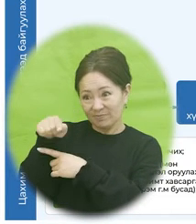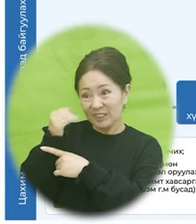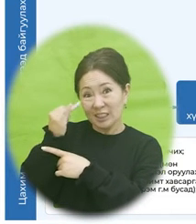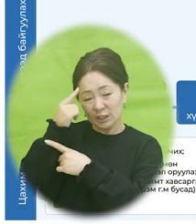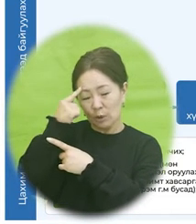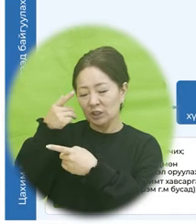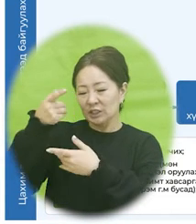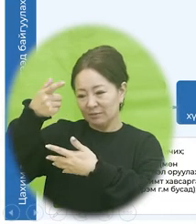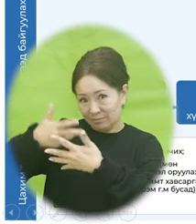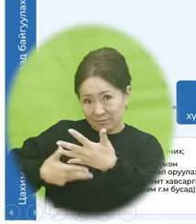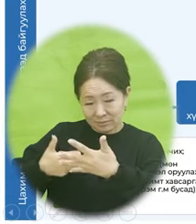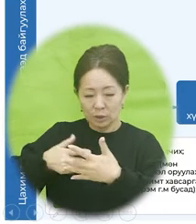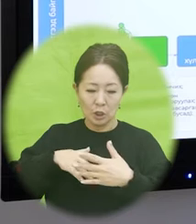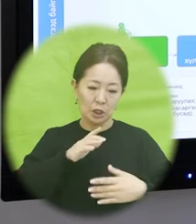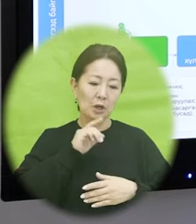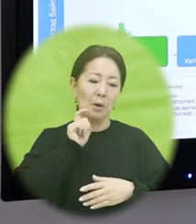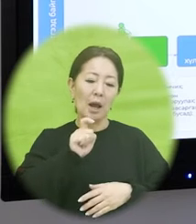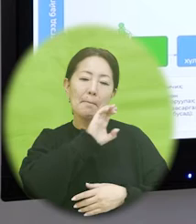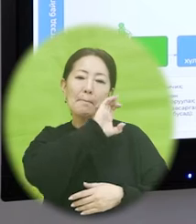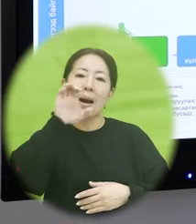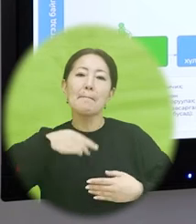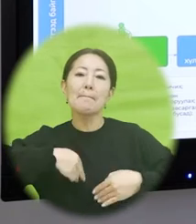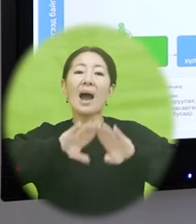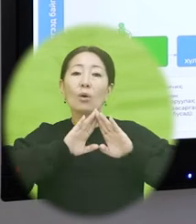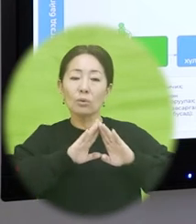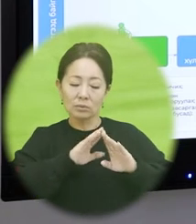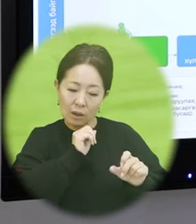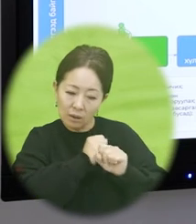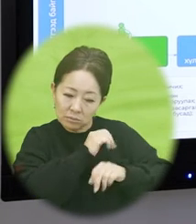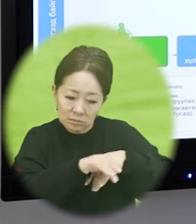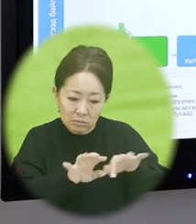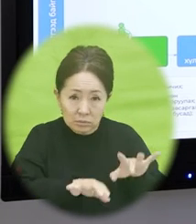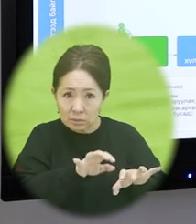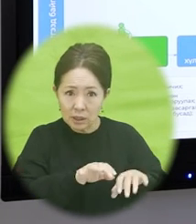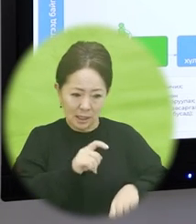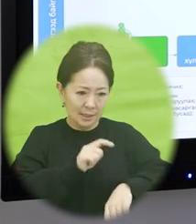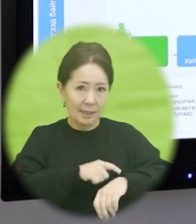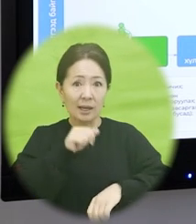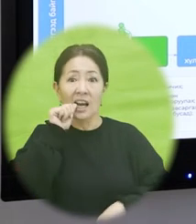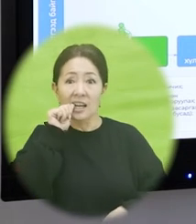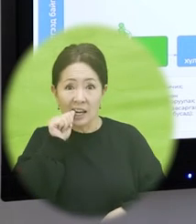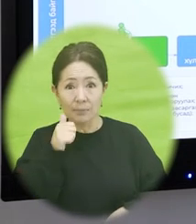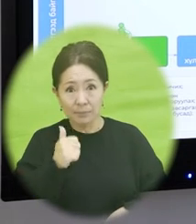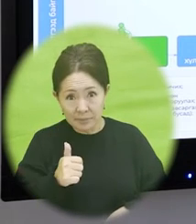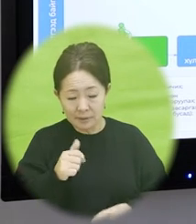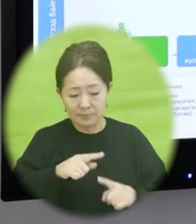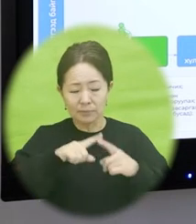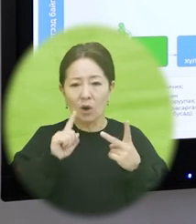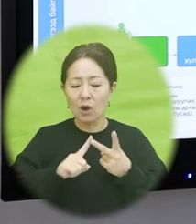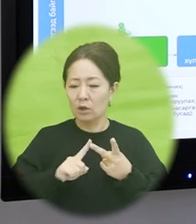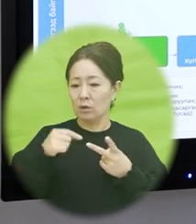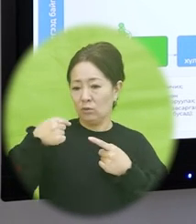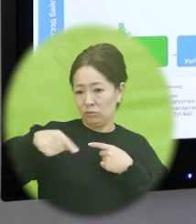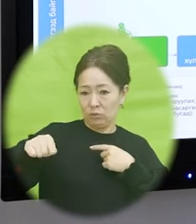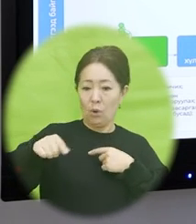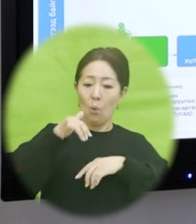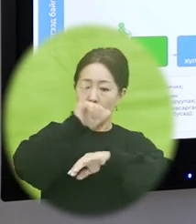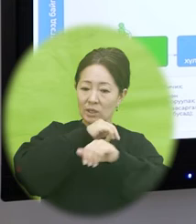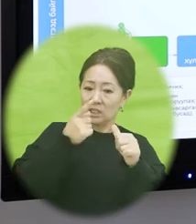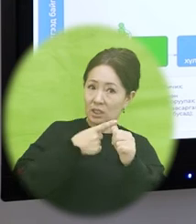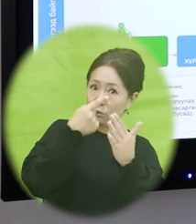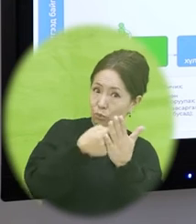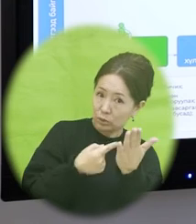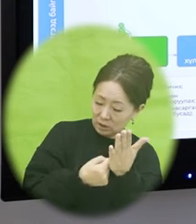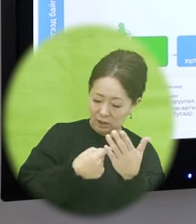шинээр байгуулах энэ процесс бол үндсэндээ нэг талаас цаг хугацаа хэмжиж байгаа. Айл айл талдаа улсын бүртгэл